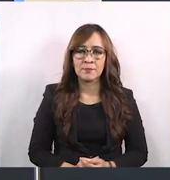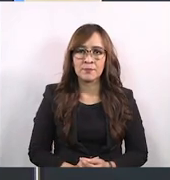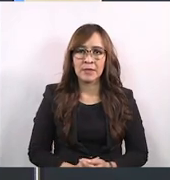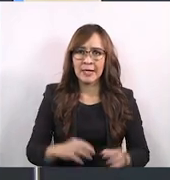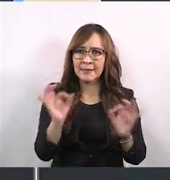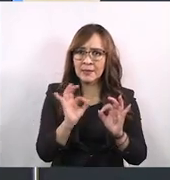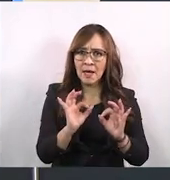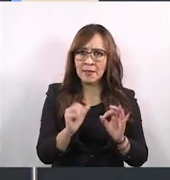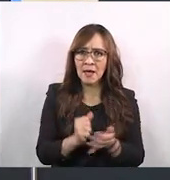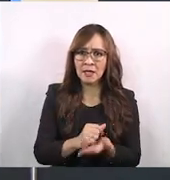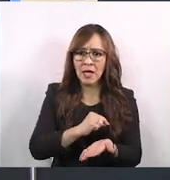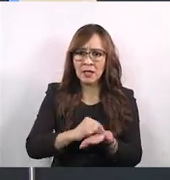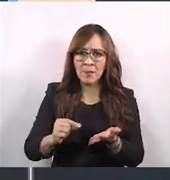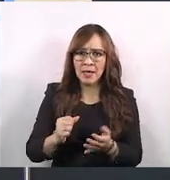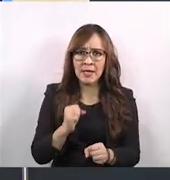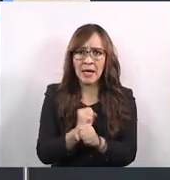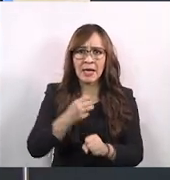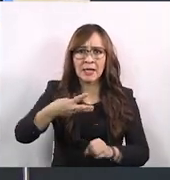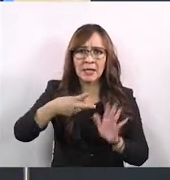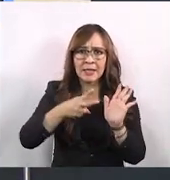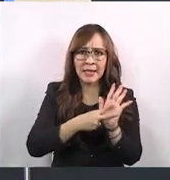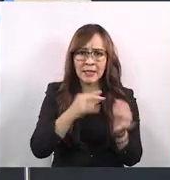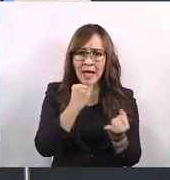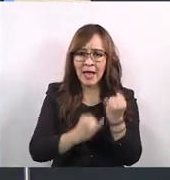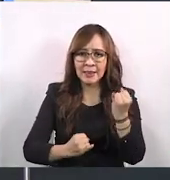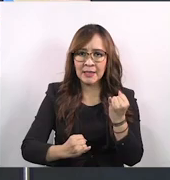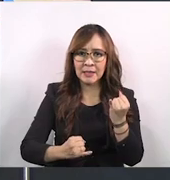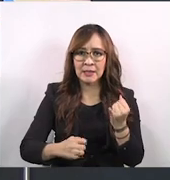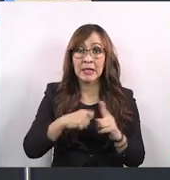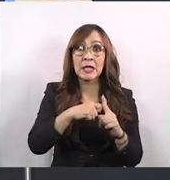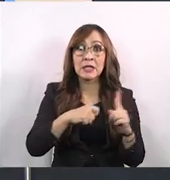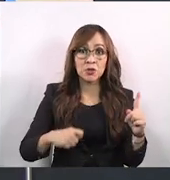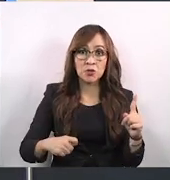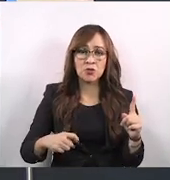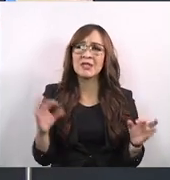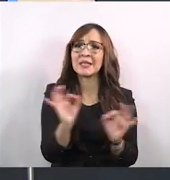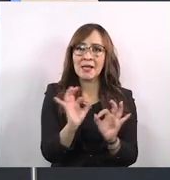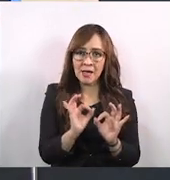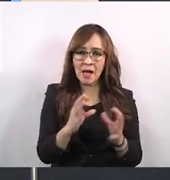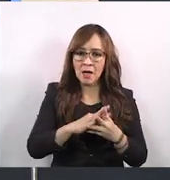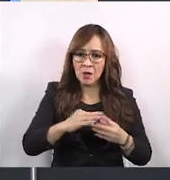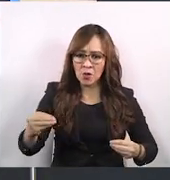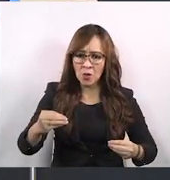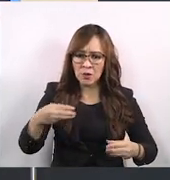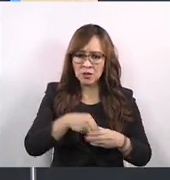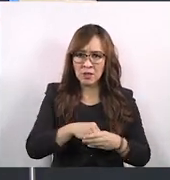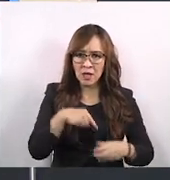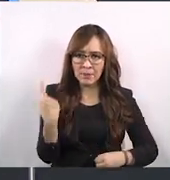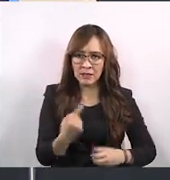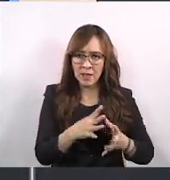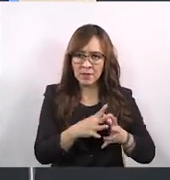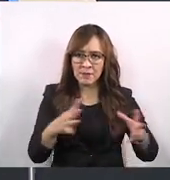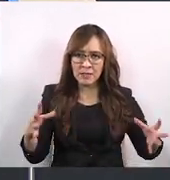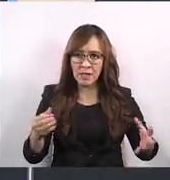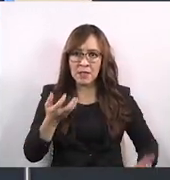dan tidak ada yang namanya genetik keris Apa itu gen antikris tidak ada Gan antikris Nyi Roro di dalam kita lebih